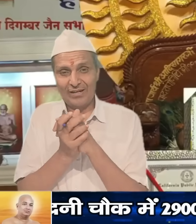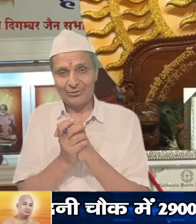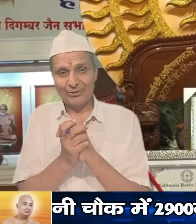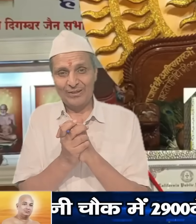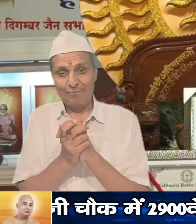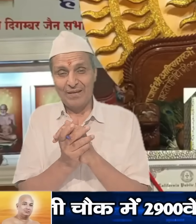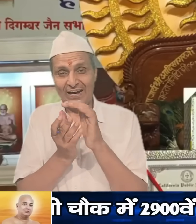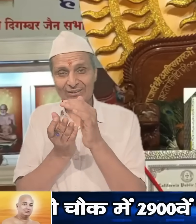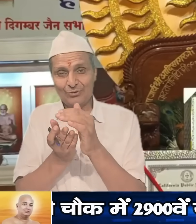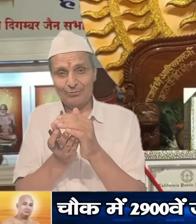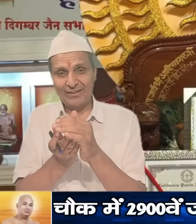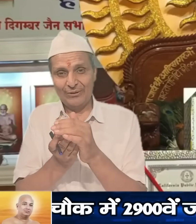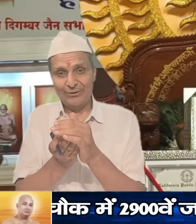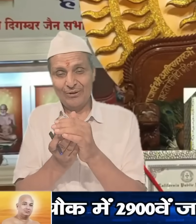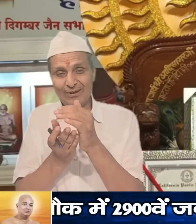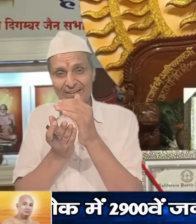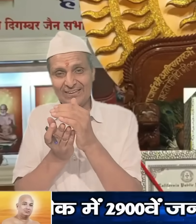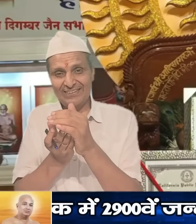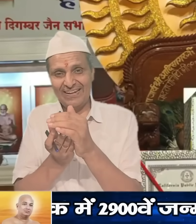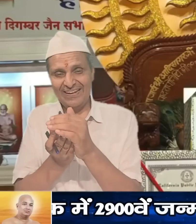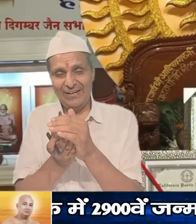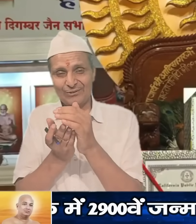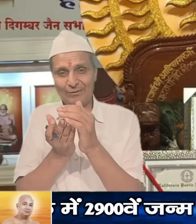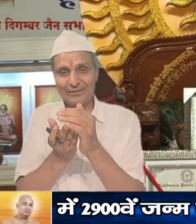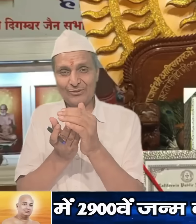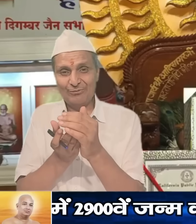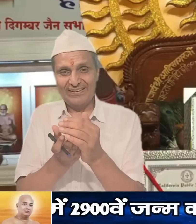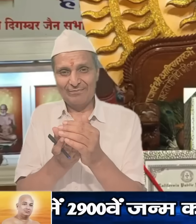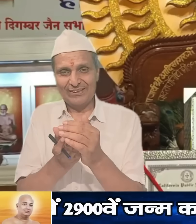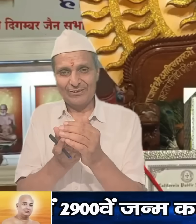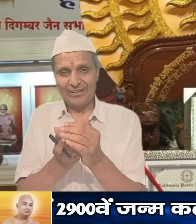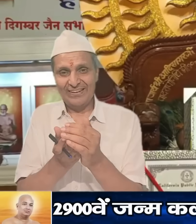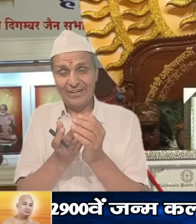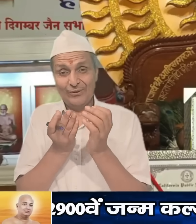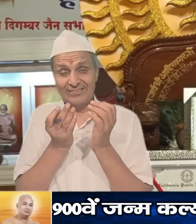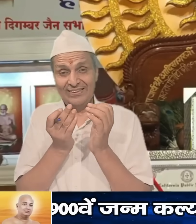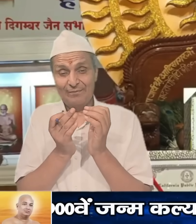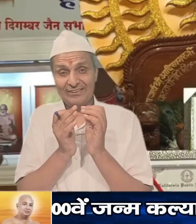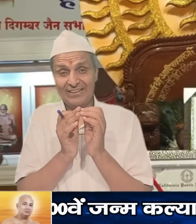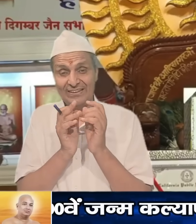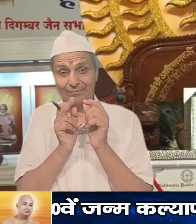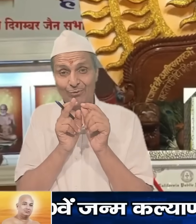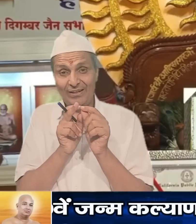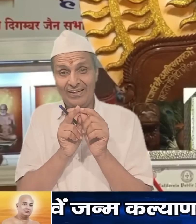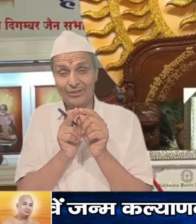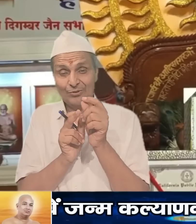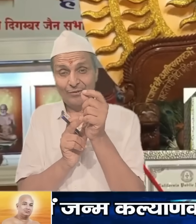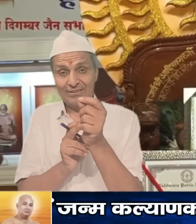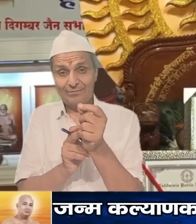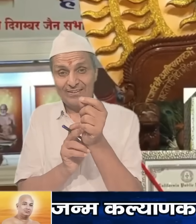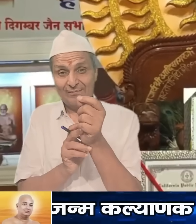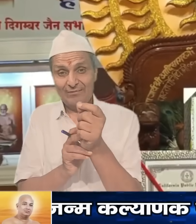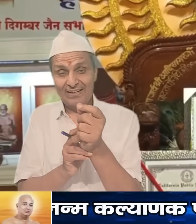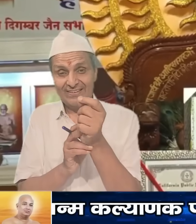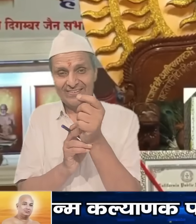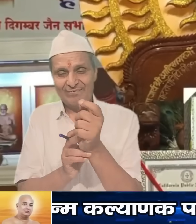तो सुनाना शुरू कर दूंगा, आज कुछ बैठे हो और कल चलते रहेंगे तो आप शायद कुछ बैठना ही बंद कर दोगे। तो इसलिए हमेशा बोले तो कम से